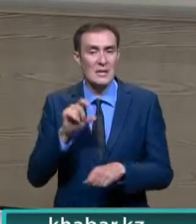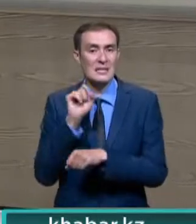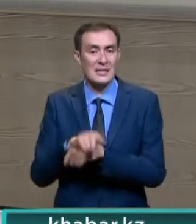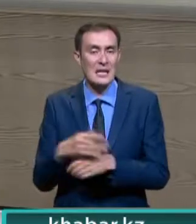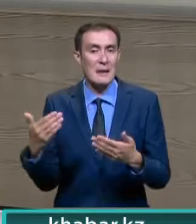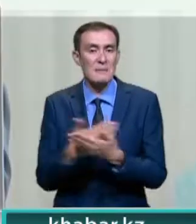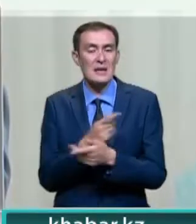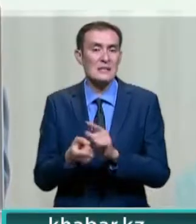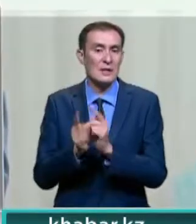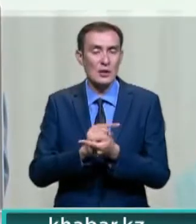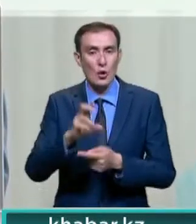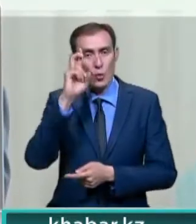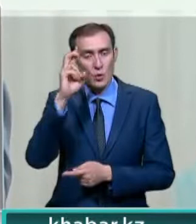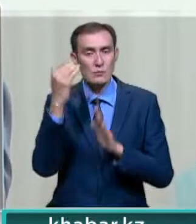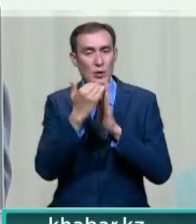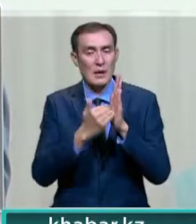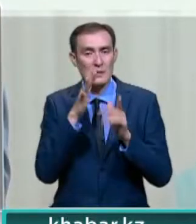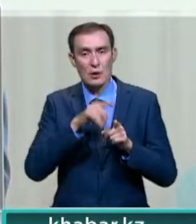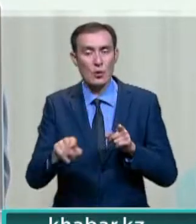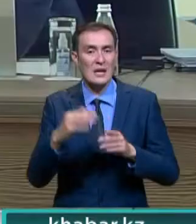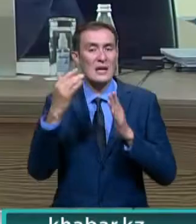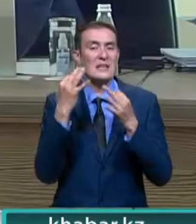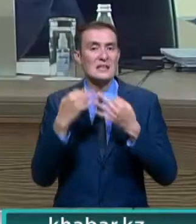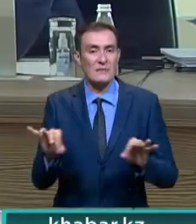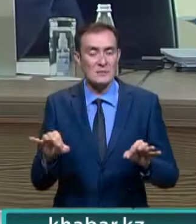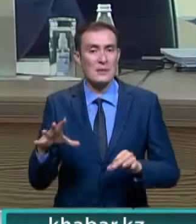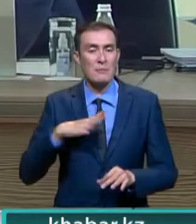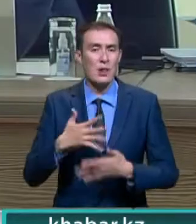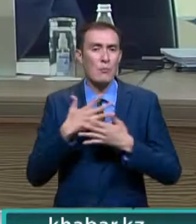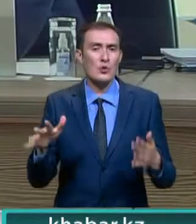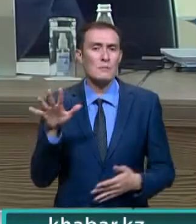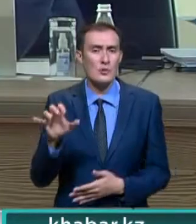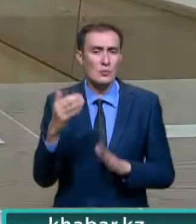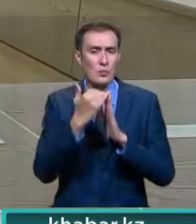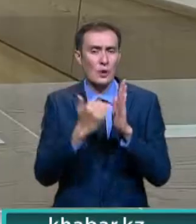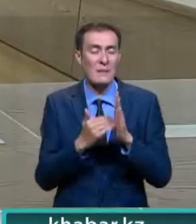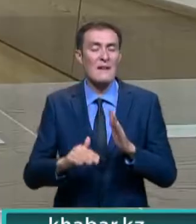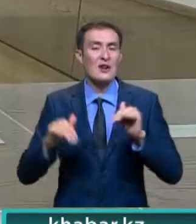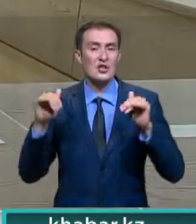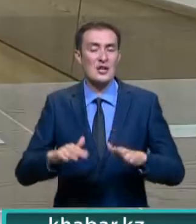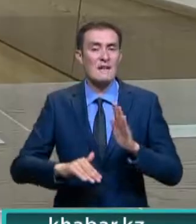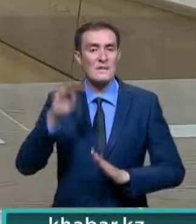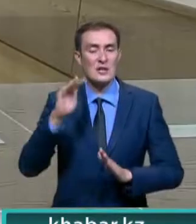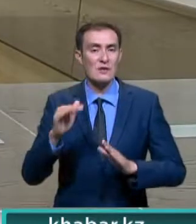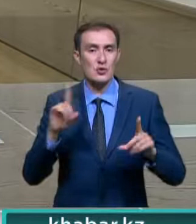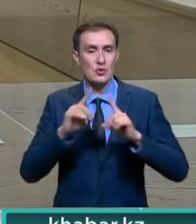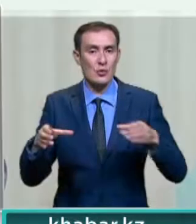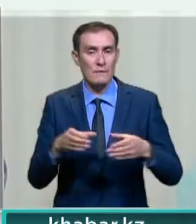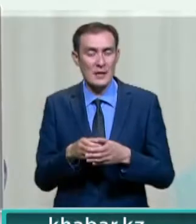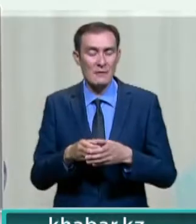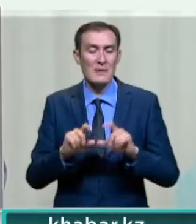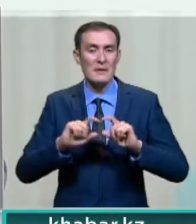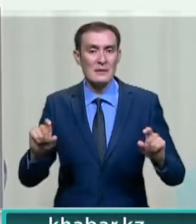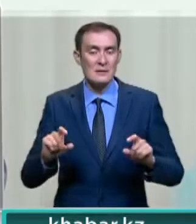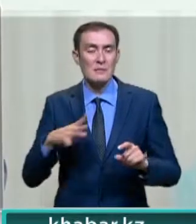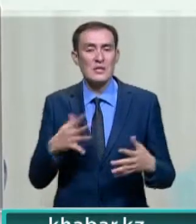задание пересмотреть все госпрограммы за годы независимости. Их было больше 500, решение Высшего совета по реформам при ведомстве